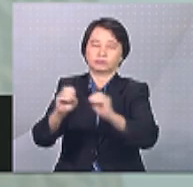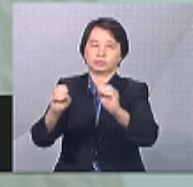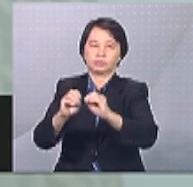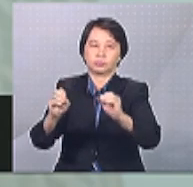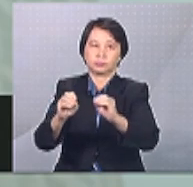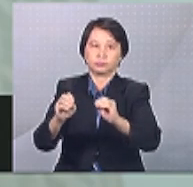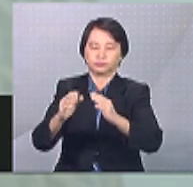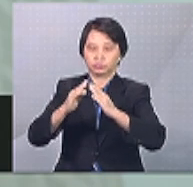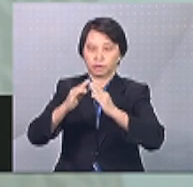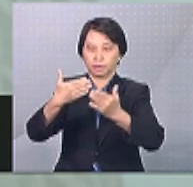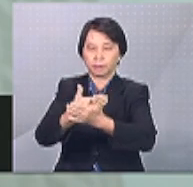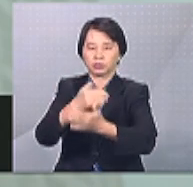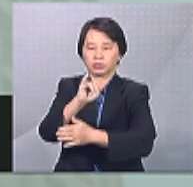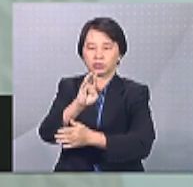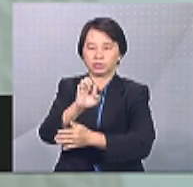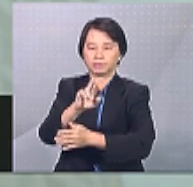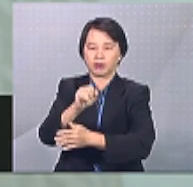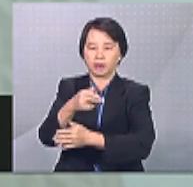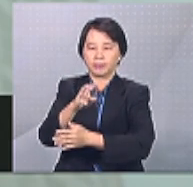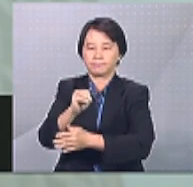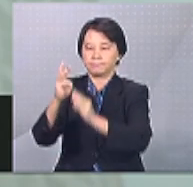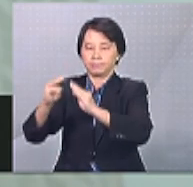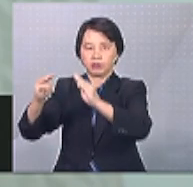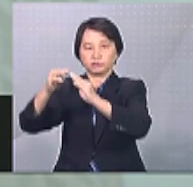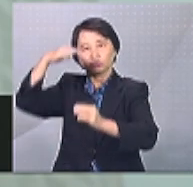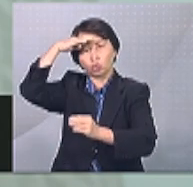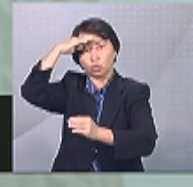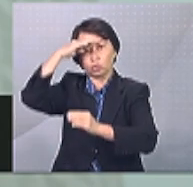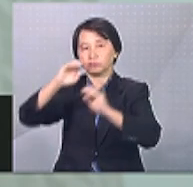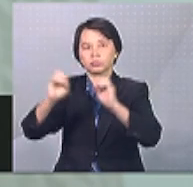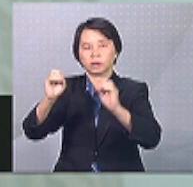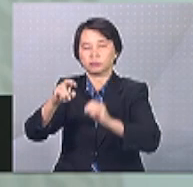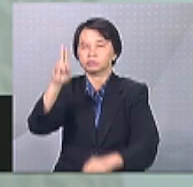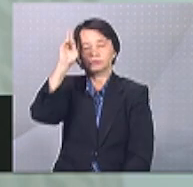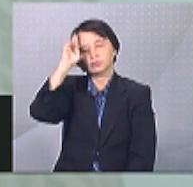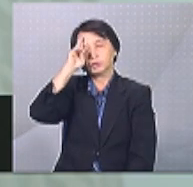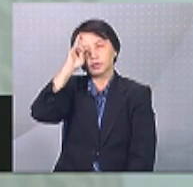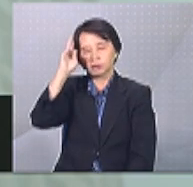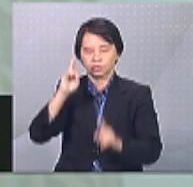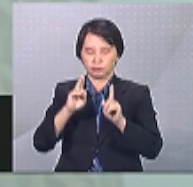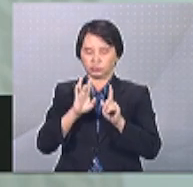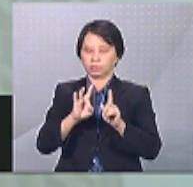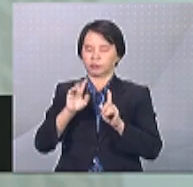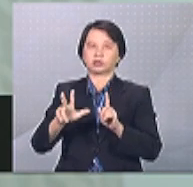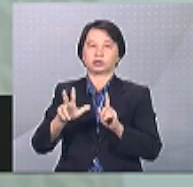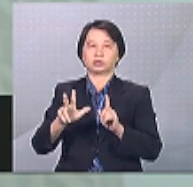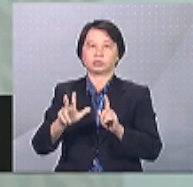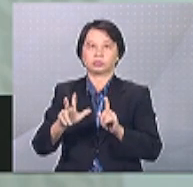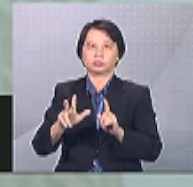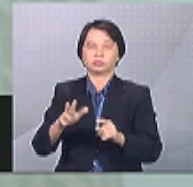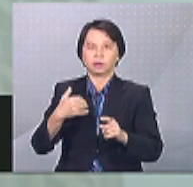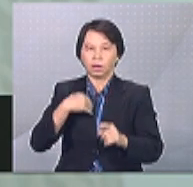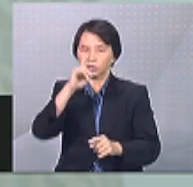di Bandar Baru Ibrahim Majid, iaitu di Johor, iaitu kekal 183 kes. Dan ada